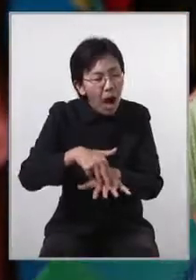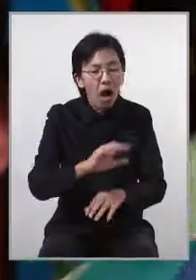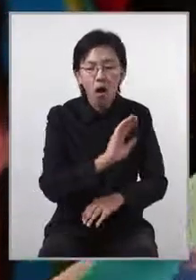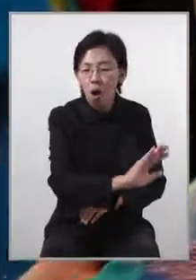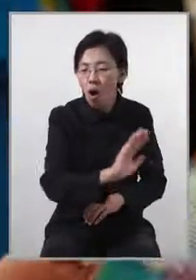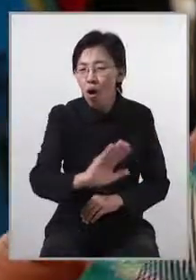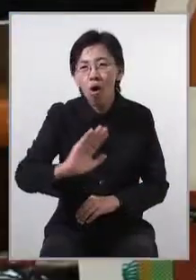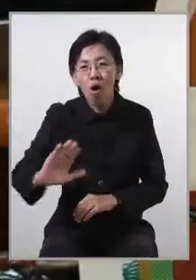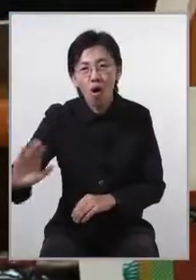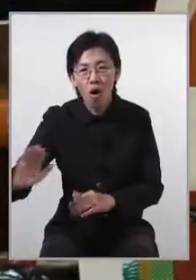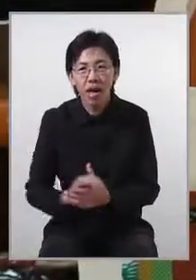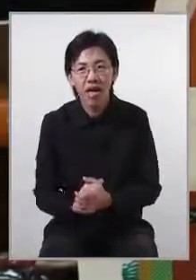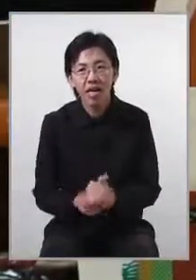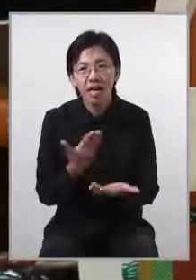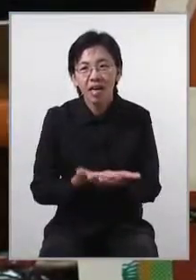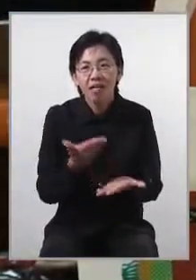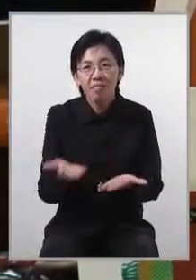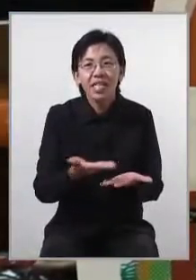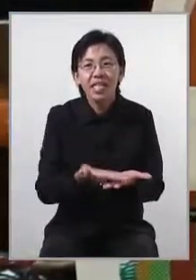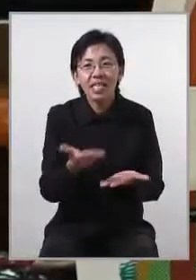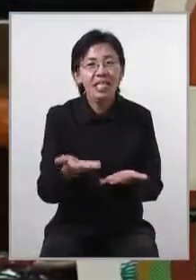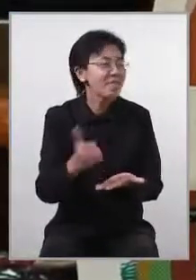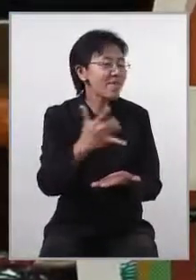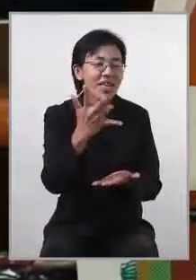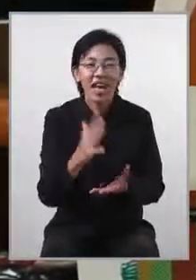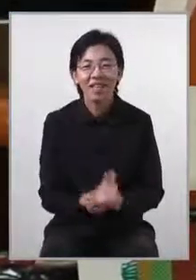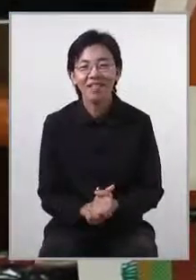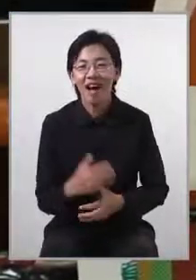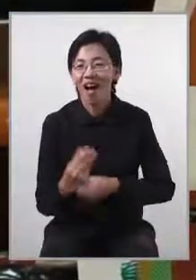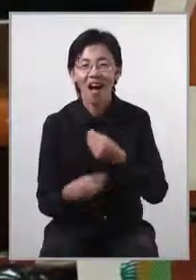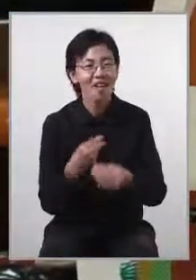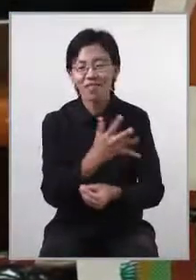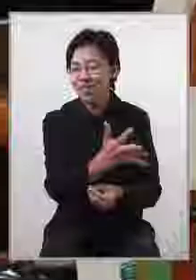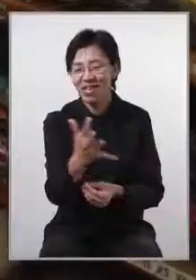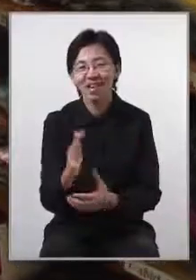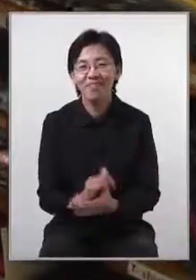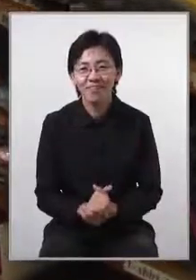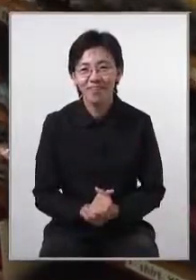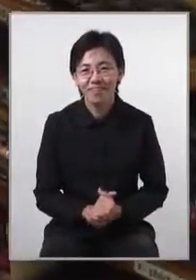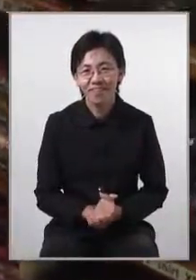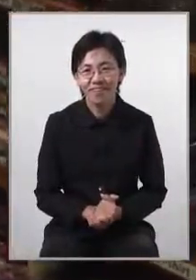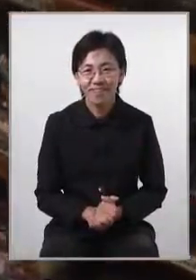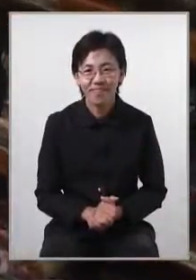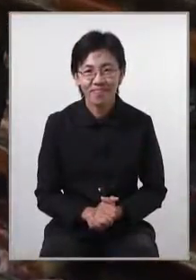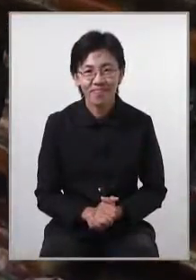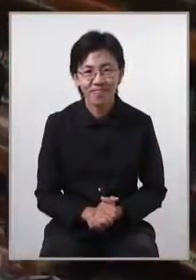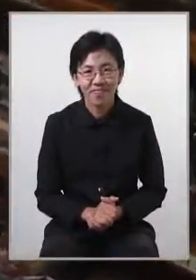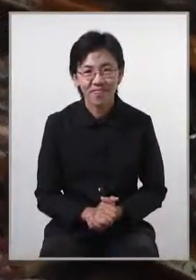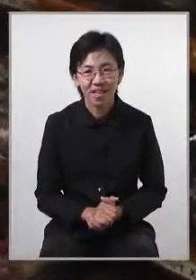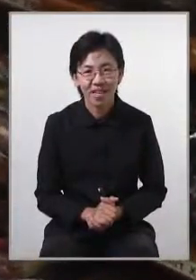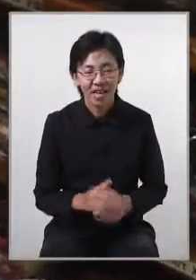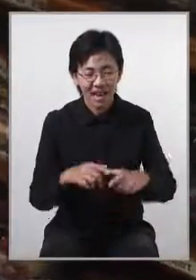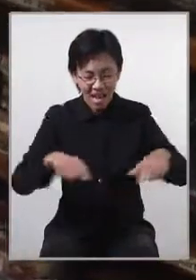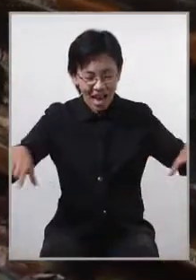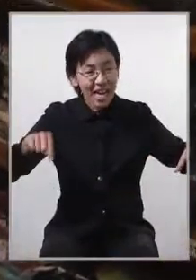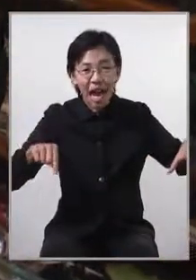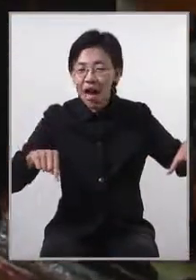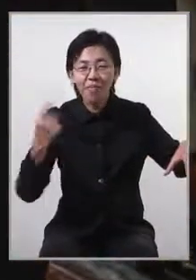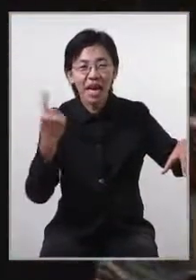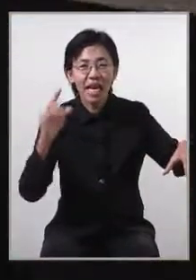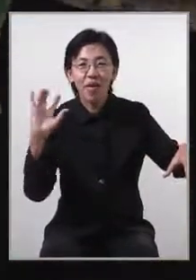องแล้วอาจารย์ไปหาซื้ออย่างนี้ลายอย่างนี้ก็ไม่มีขายแล้ว ครับ นะพื้นเดียวในโลก ครับ นะ